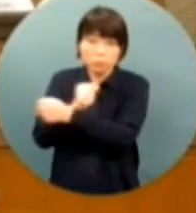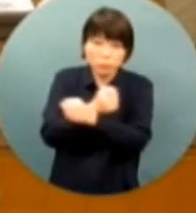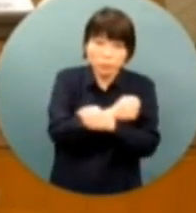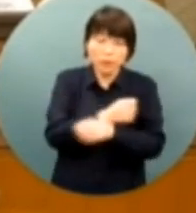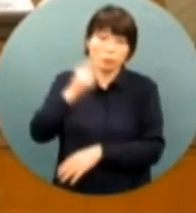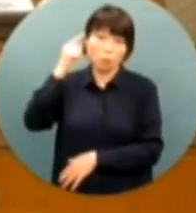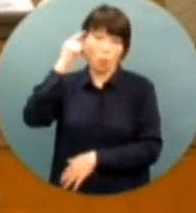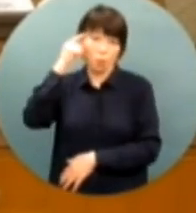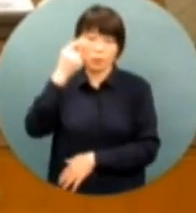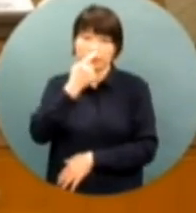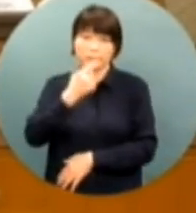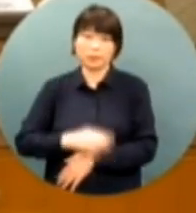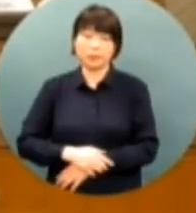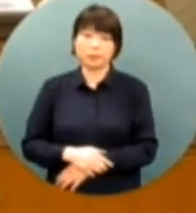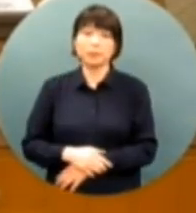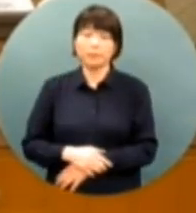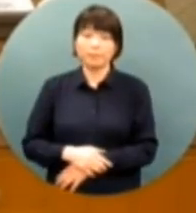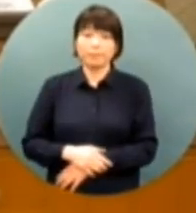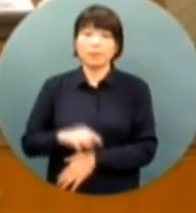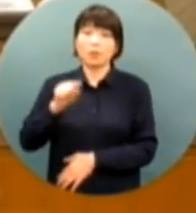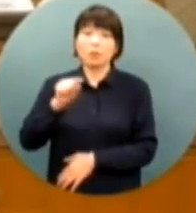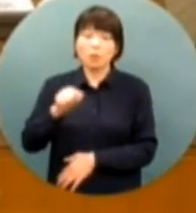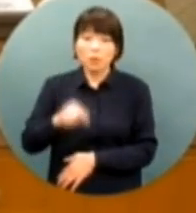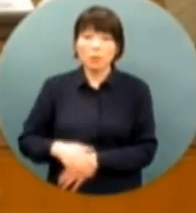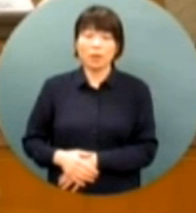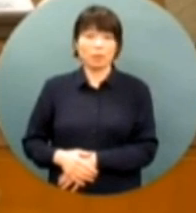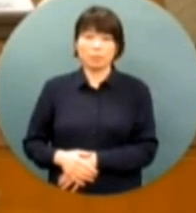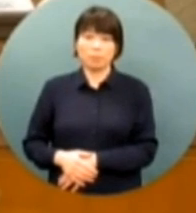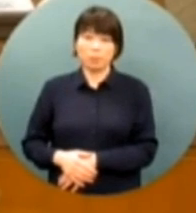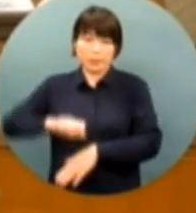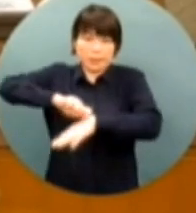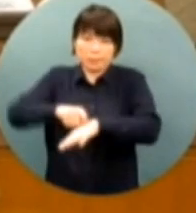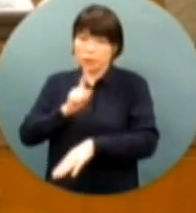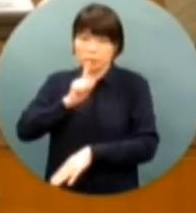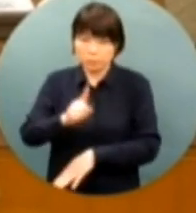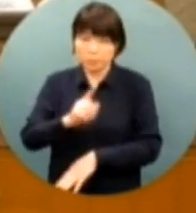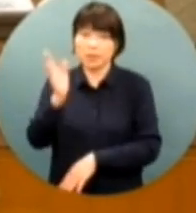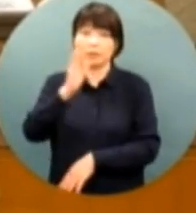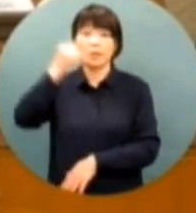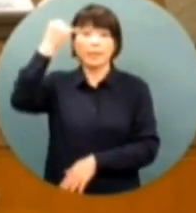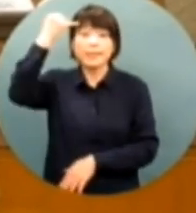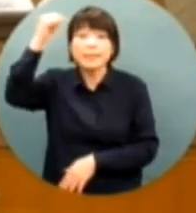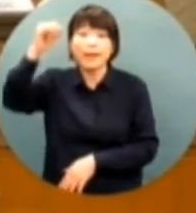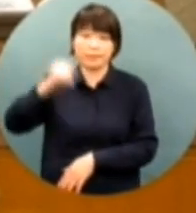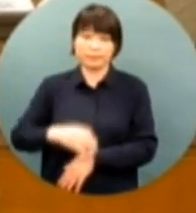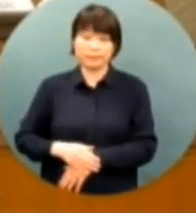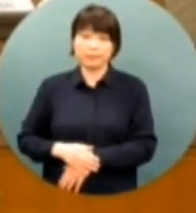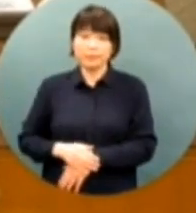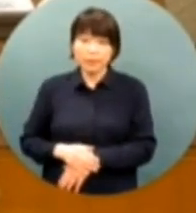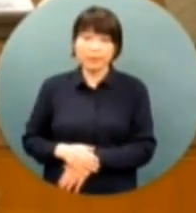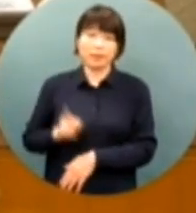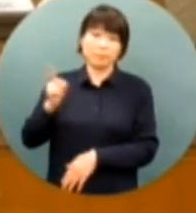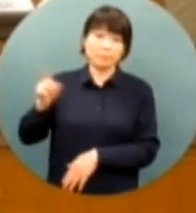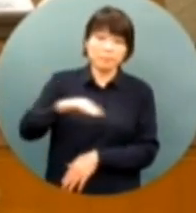ったところでございます。これは勧告ではない意見の公表でありますので、推進の皆様のいわばご見